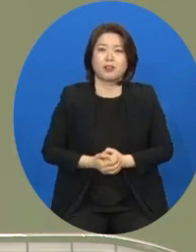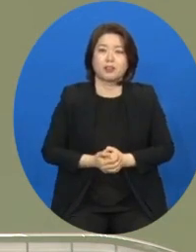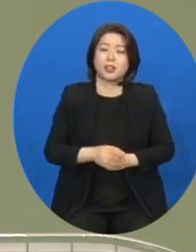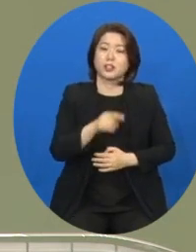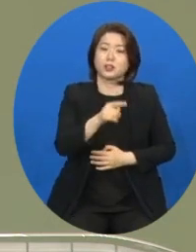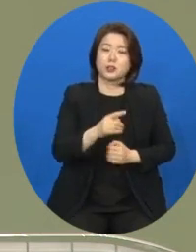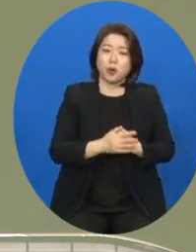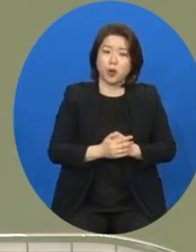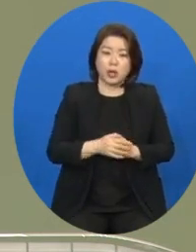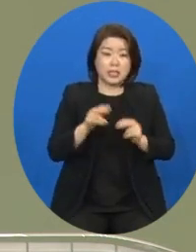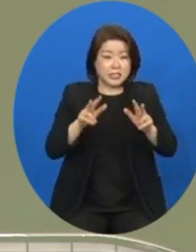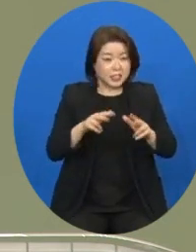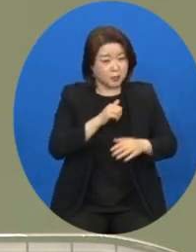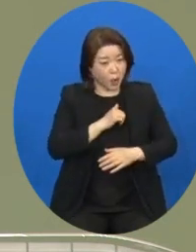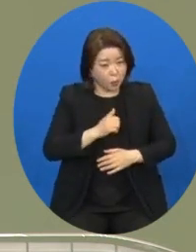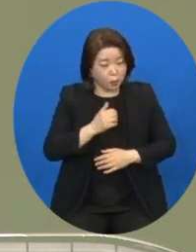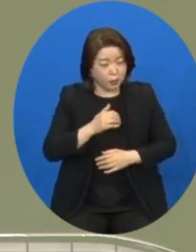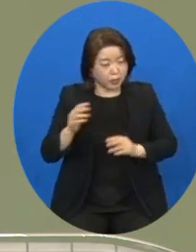너는 견뎌낼 수 있었겠냐?